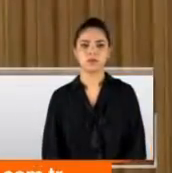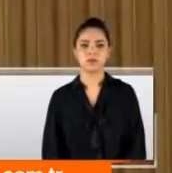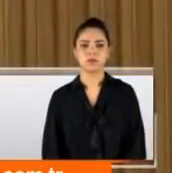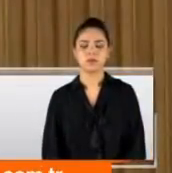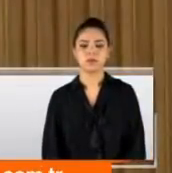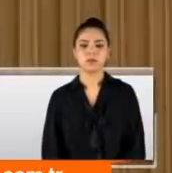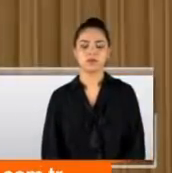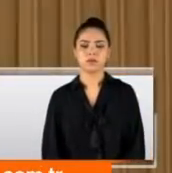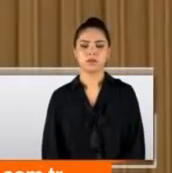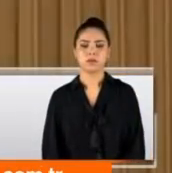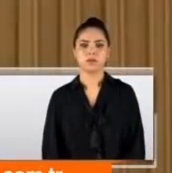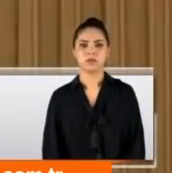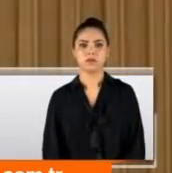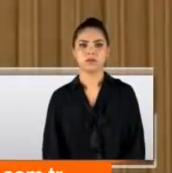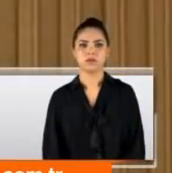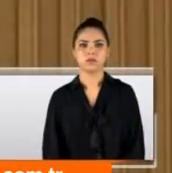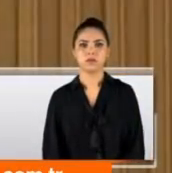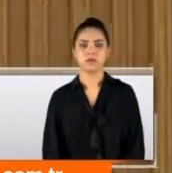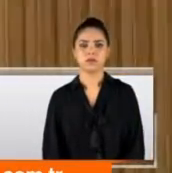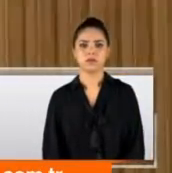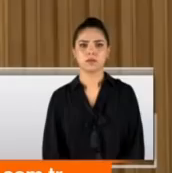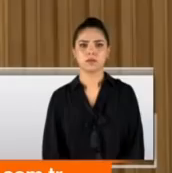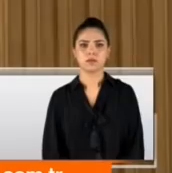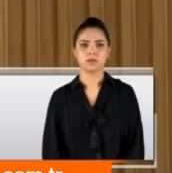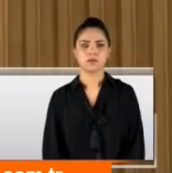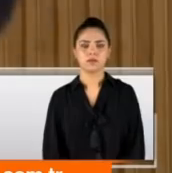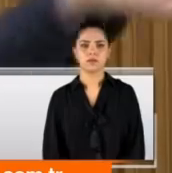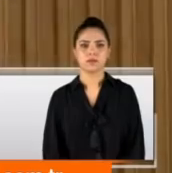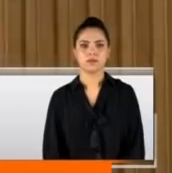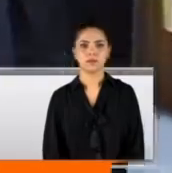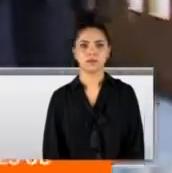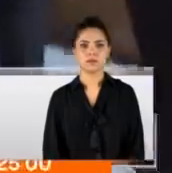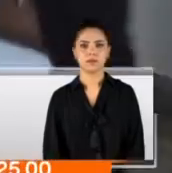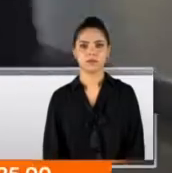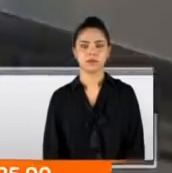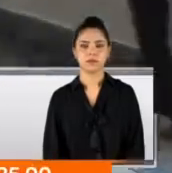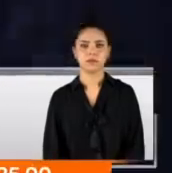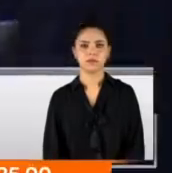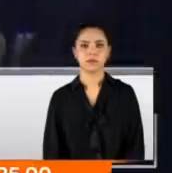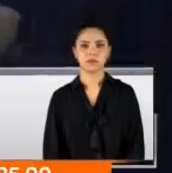Kereste gibi adamların, kereste gibi yaşam formlarının erkek demeye midem kalkıyor.